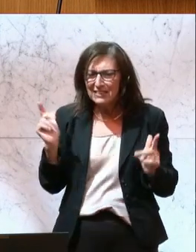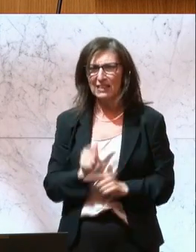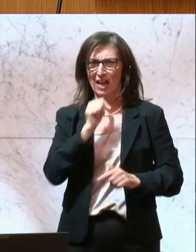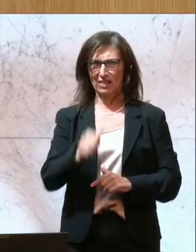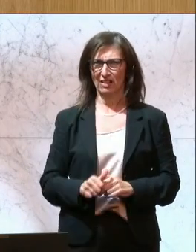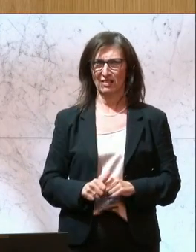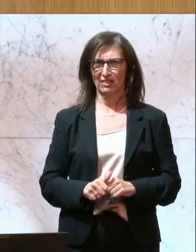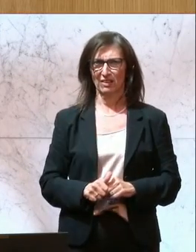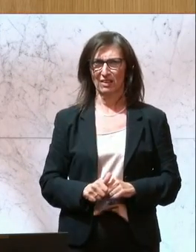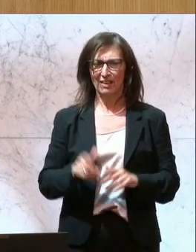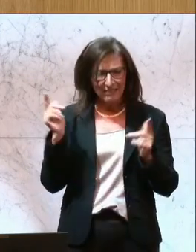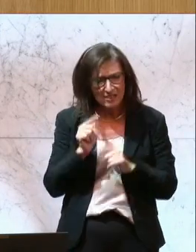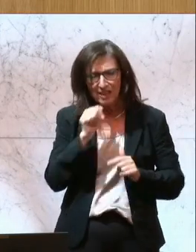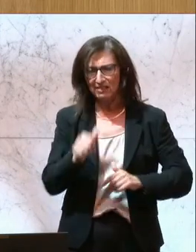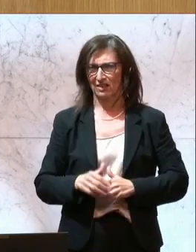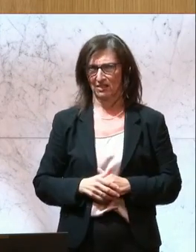ist zukunftsvergessen.